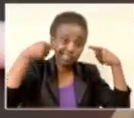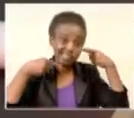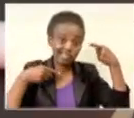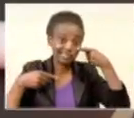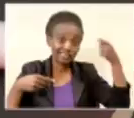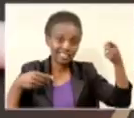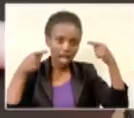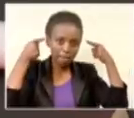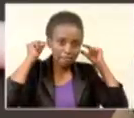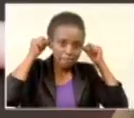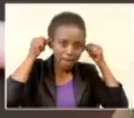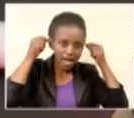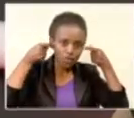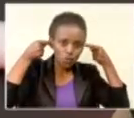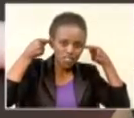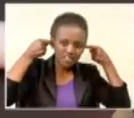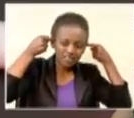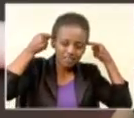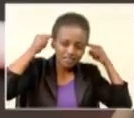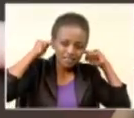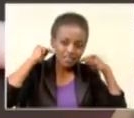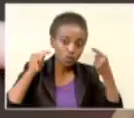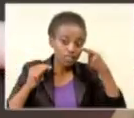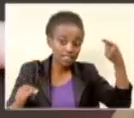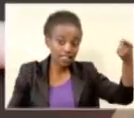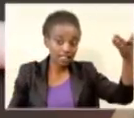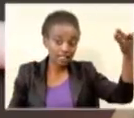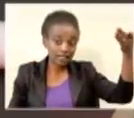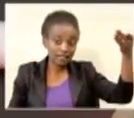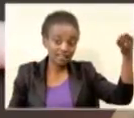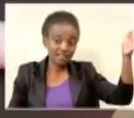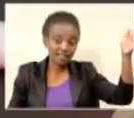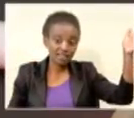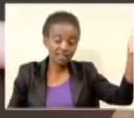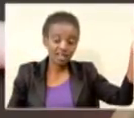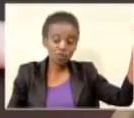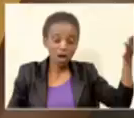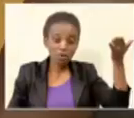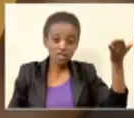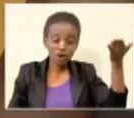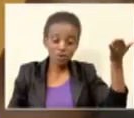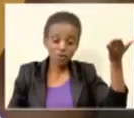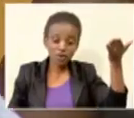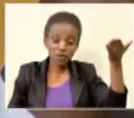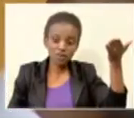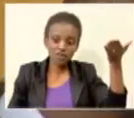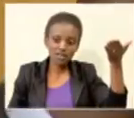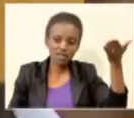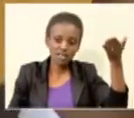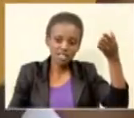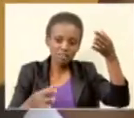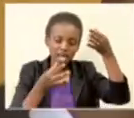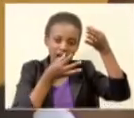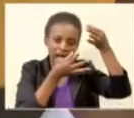ugashyira ku matwi yawe murabibona yego kagenewe kuba wakongera hasi no